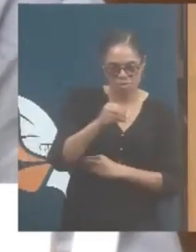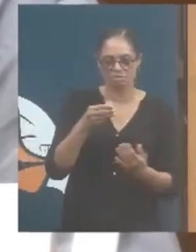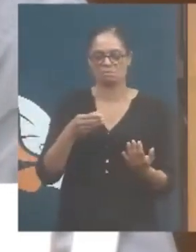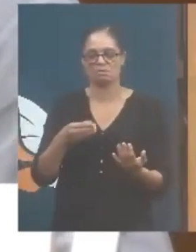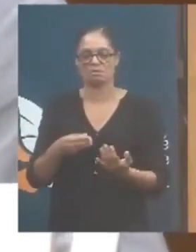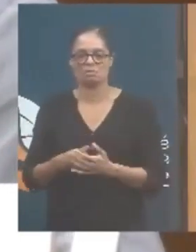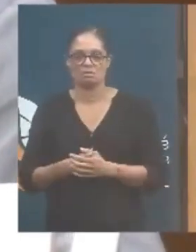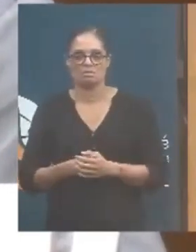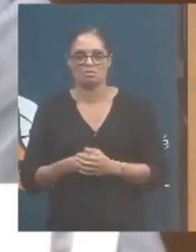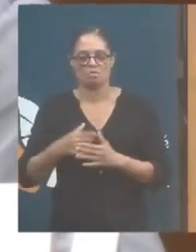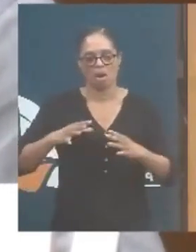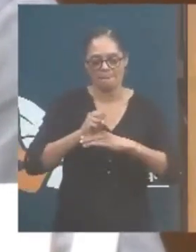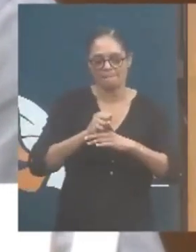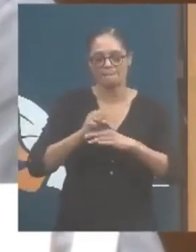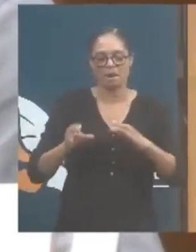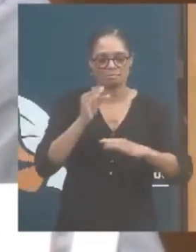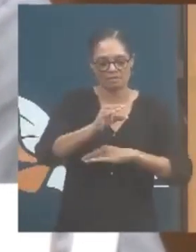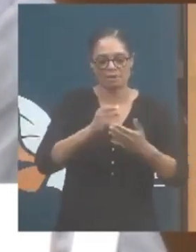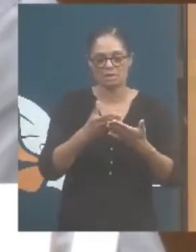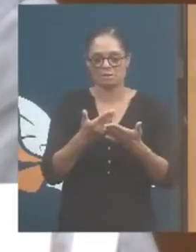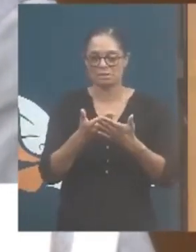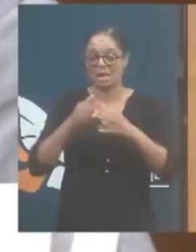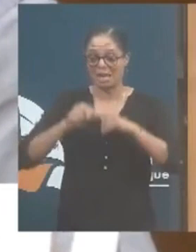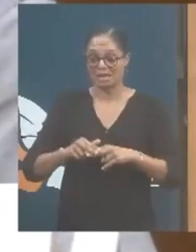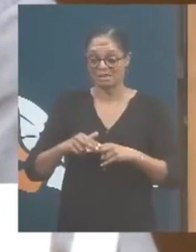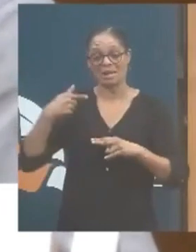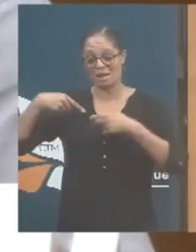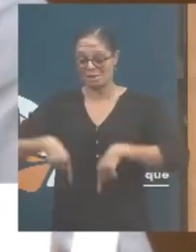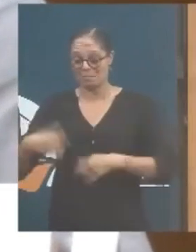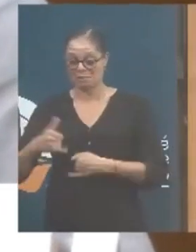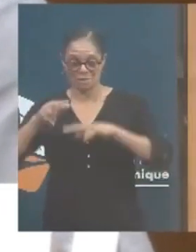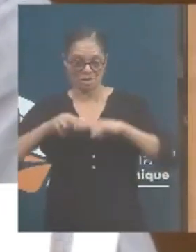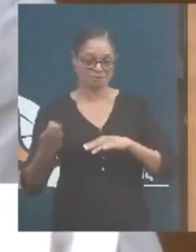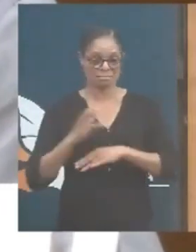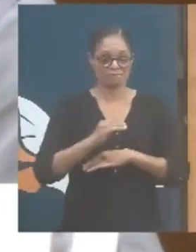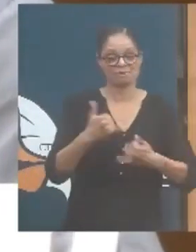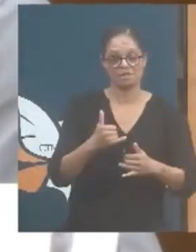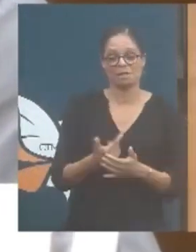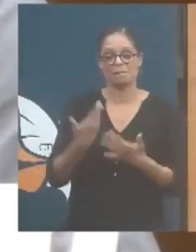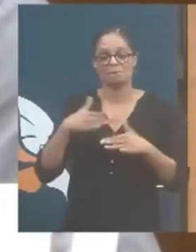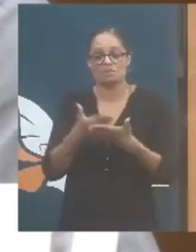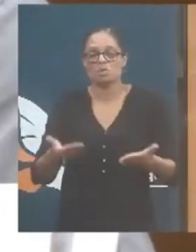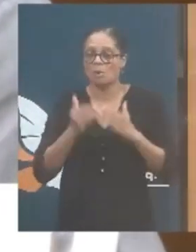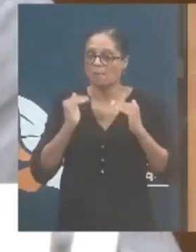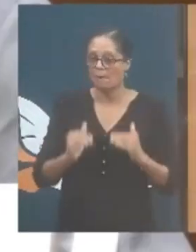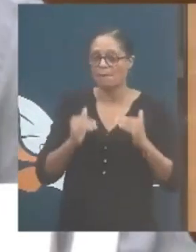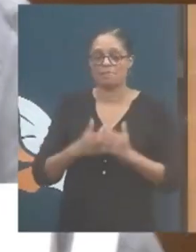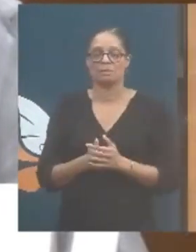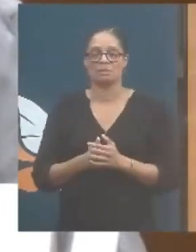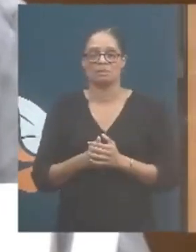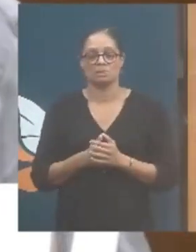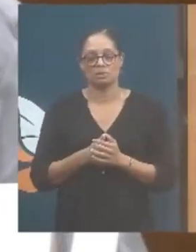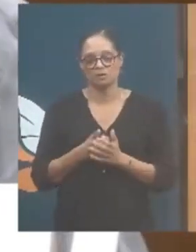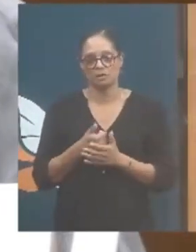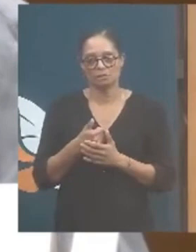couverts Saint-Paul, pour compenser, et donc il y a un reste à verser de l'État. Mais c'est la même situation. Au lieu que